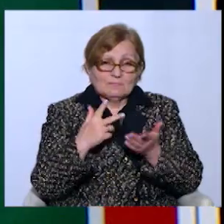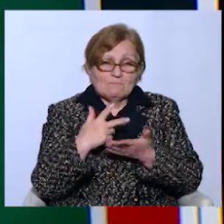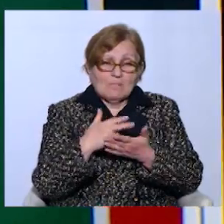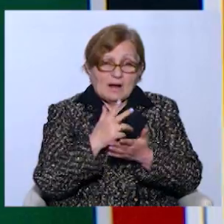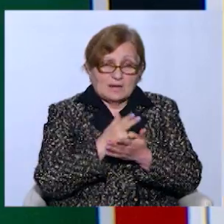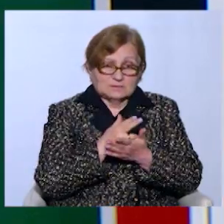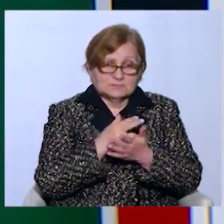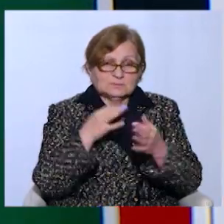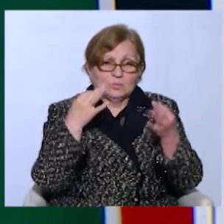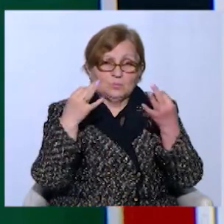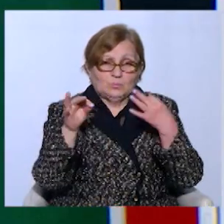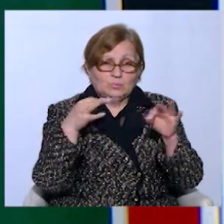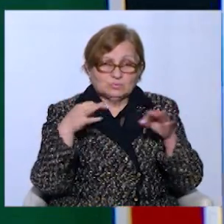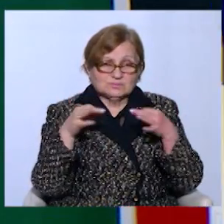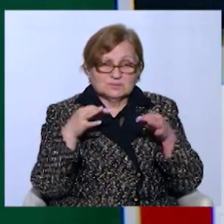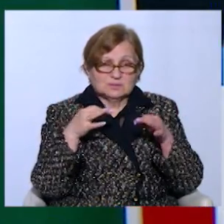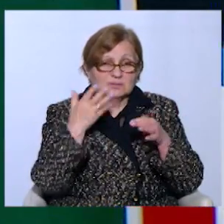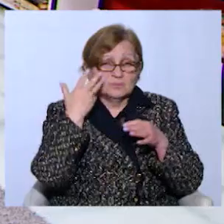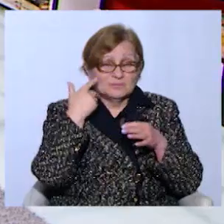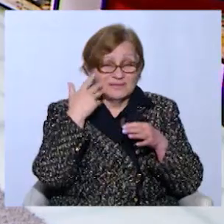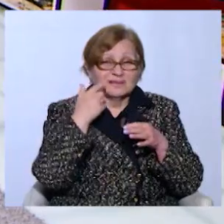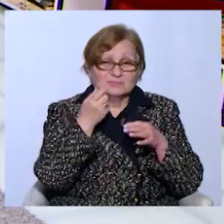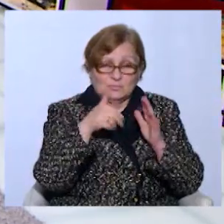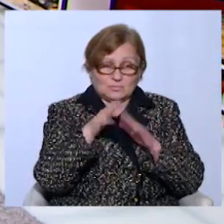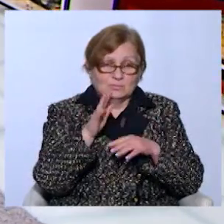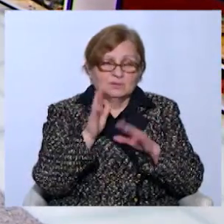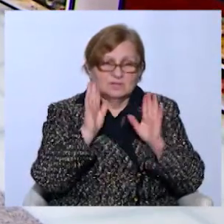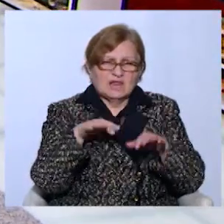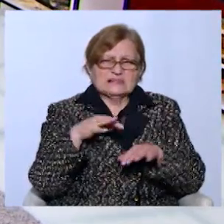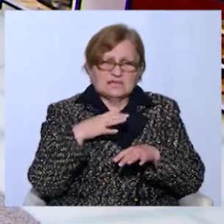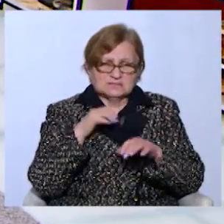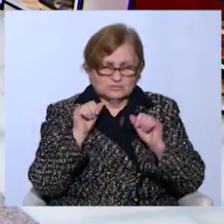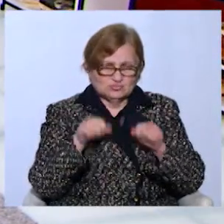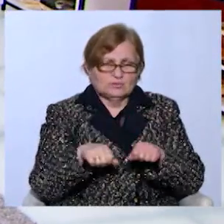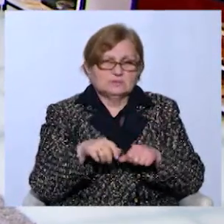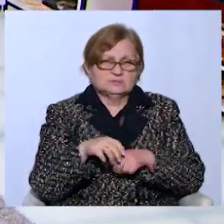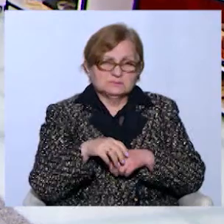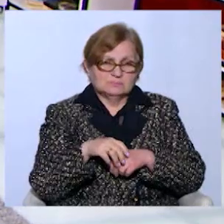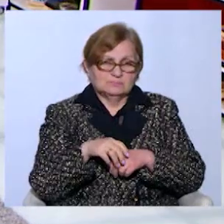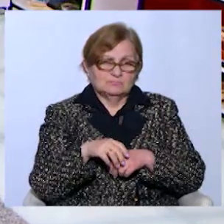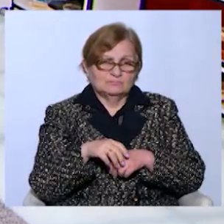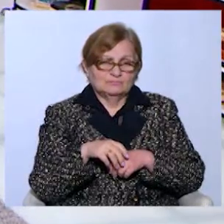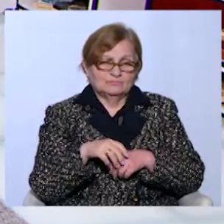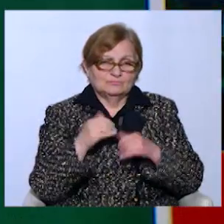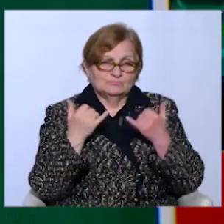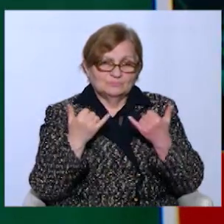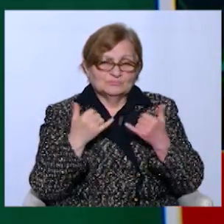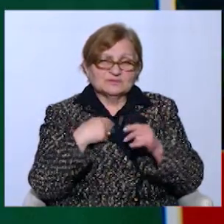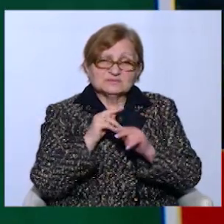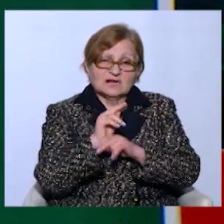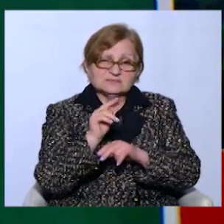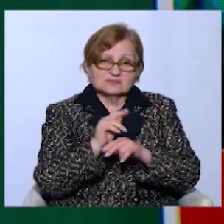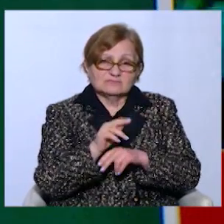მაკრატელი და ფურცლები, თუ ფერადი ფურცლები გაქვთ უკეთესი, თუ არა და თეთრი ფურცელიც გამოდგება. დღეს მე